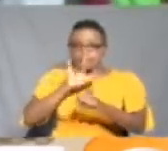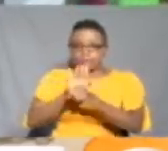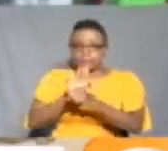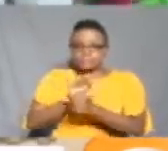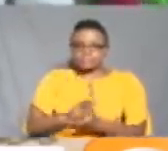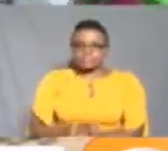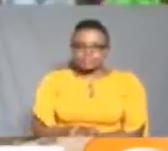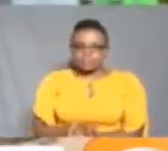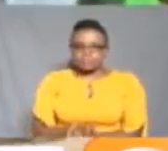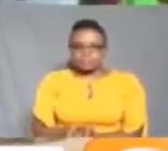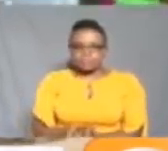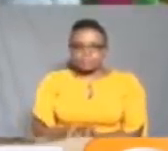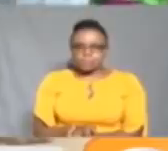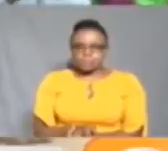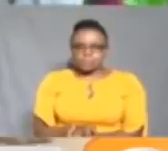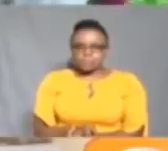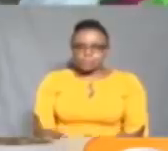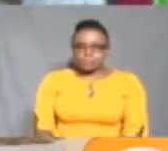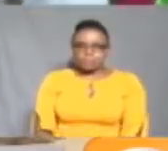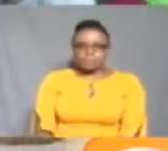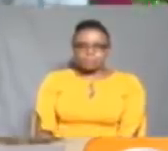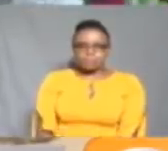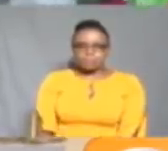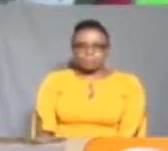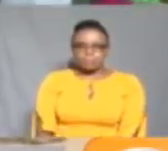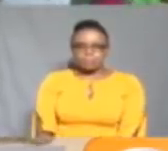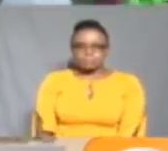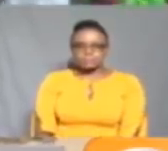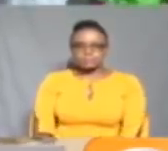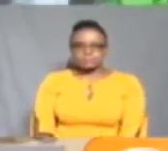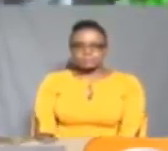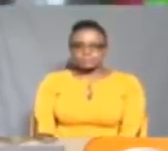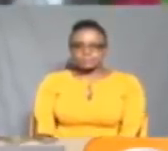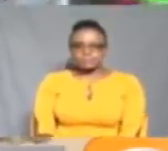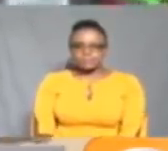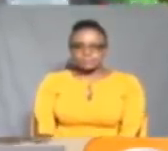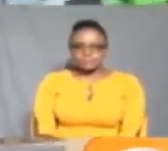Steven Leto, Runinga ya Citizen, Nairobi.